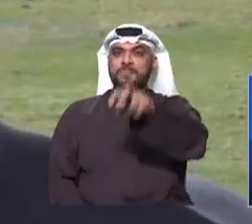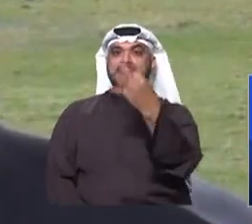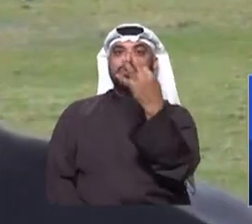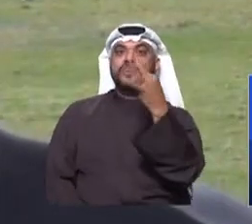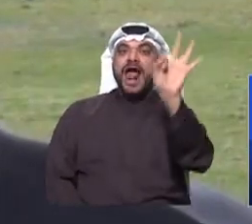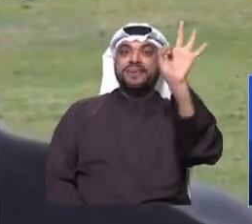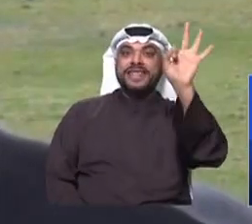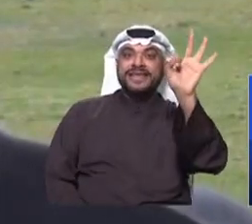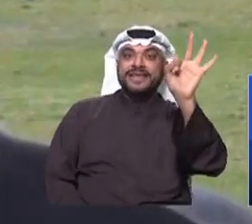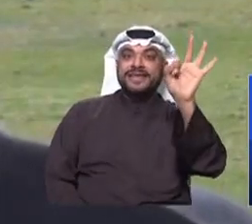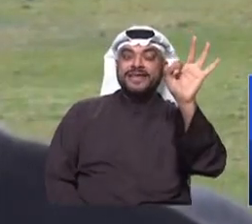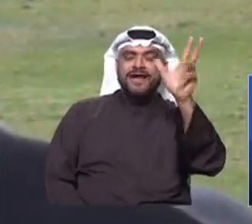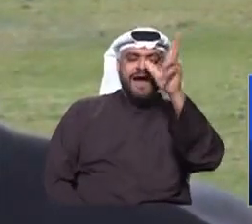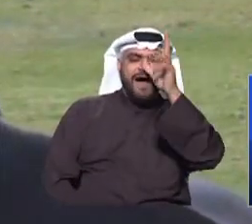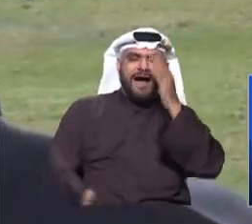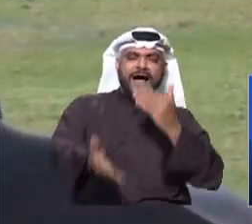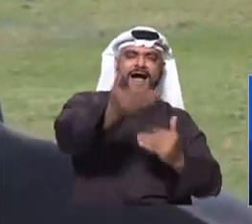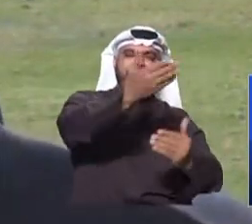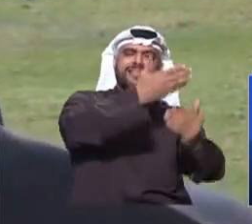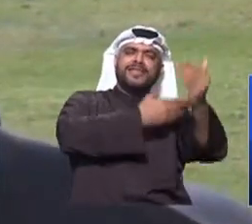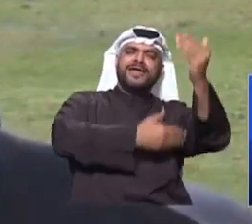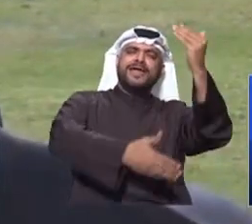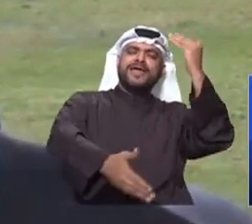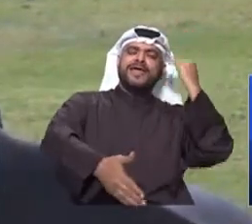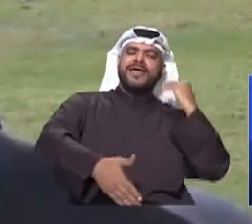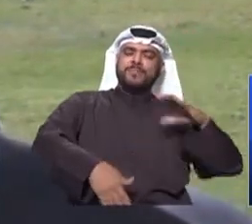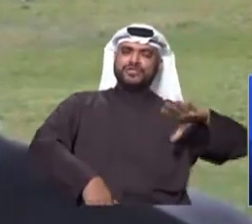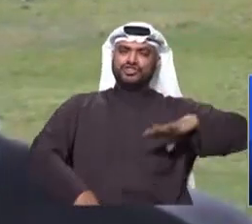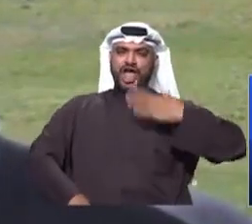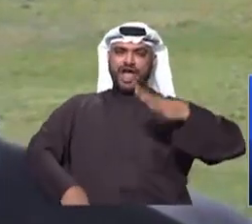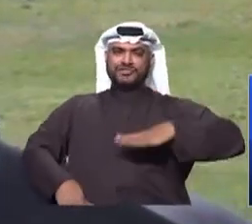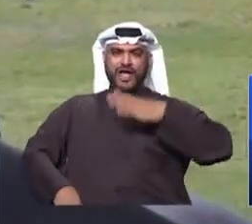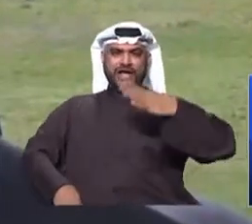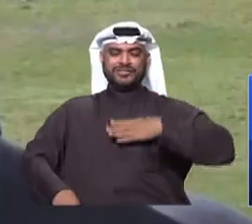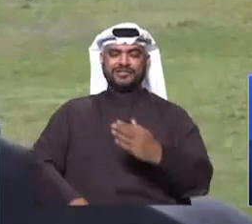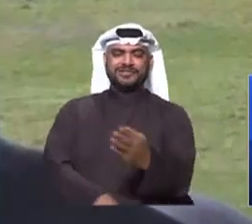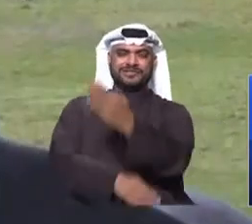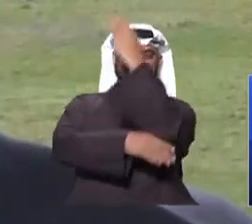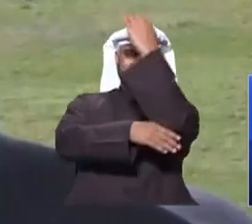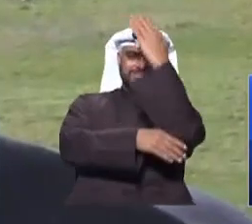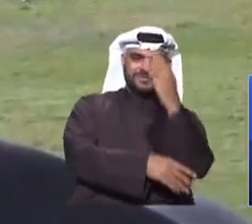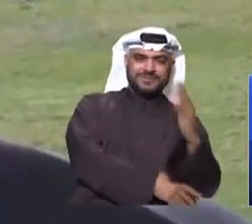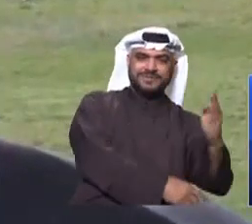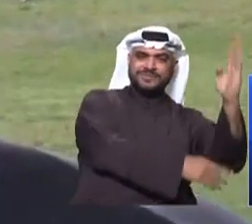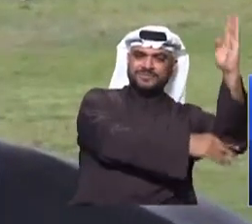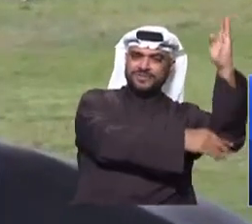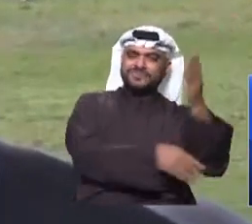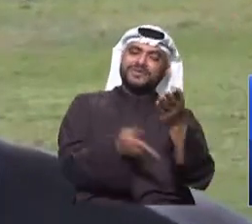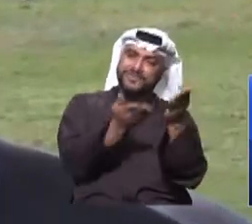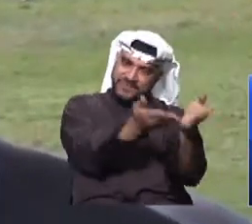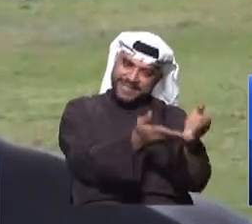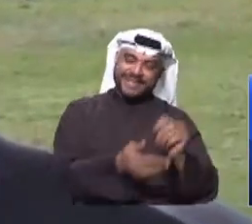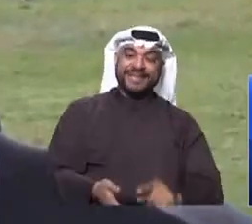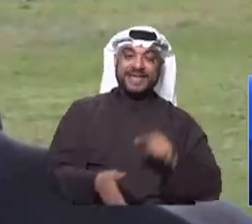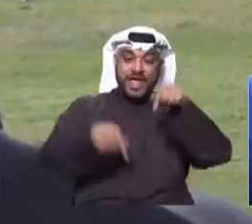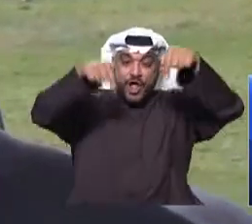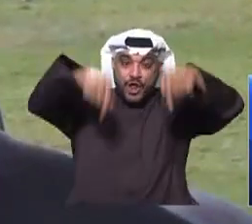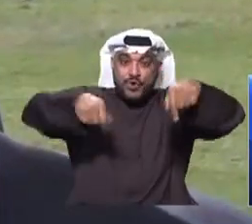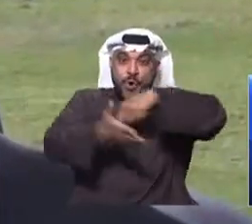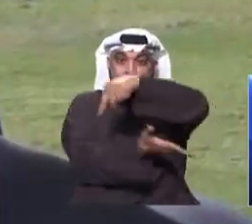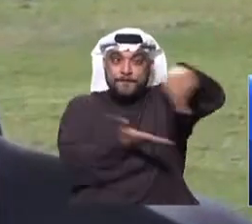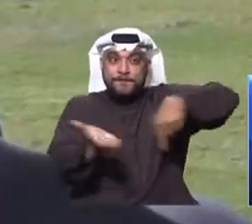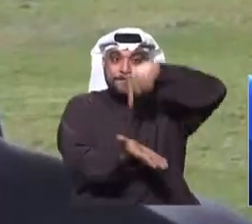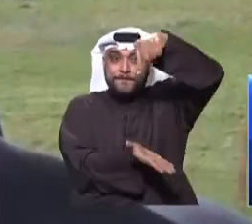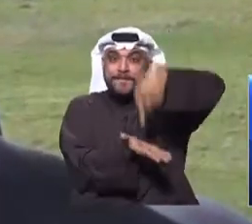عليه والعرضات القديمة، وحاولنا نشكل عرضة جميلة اليوم بهذا الشكل. مركز جابر راح ينطلق اليوم بهذه